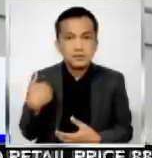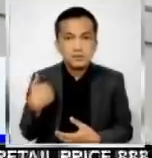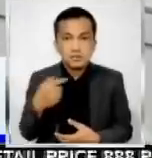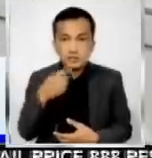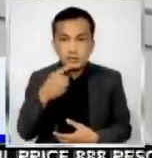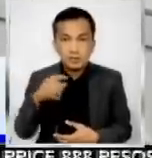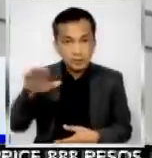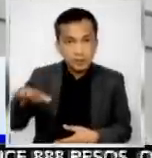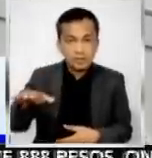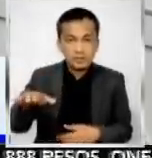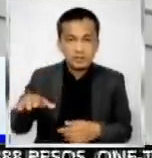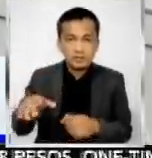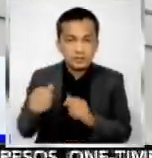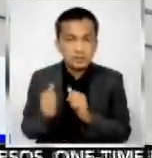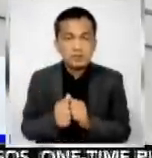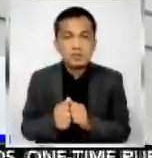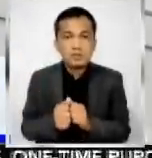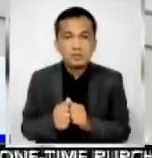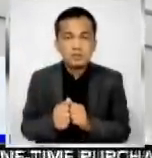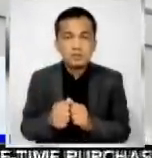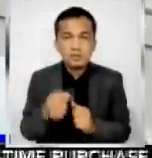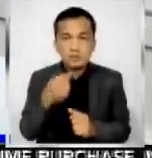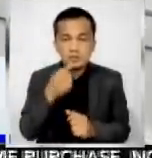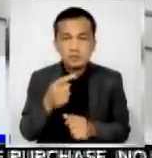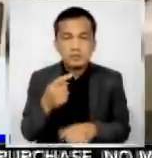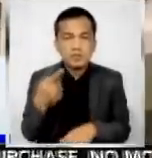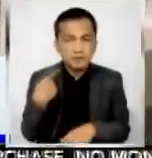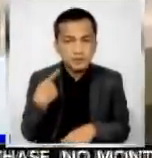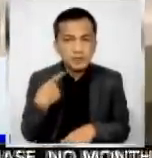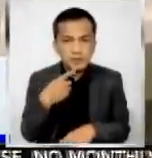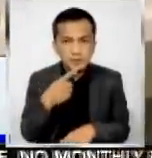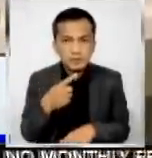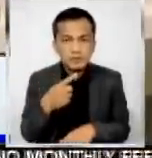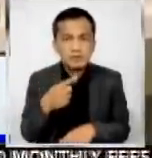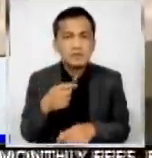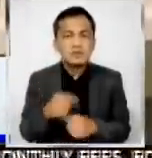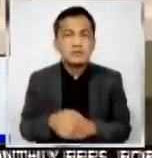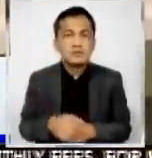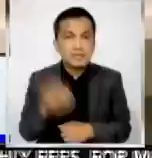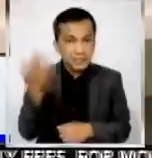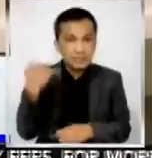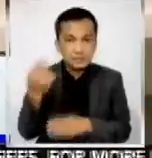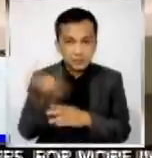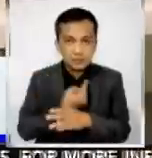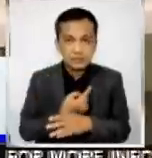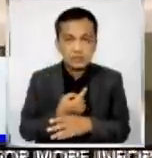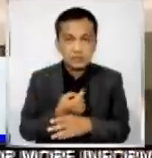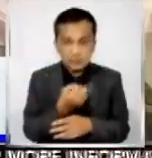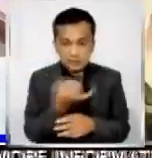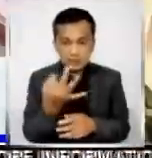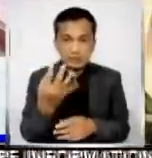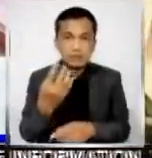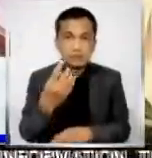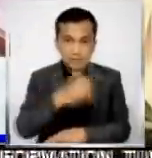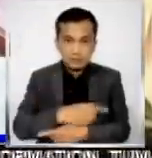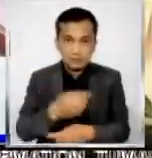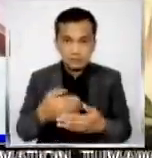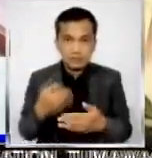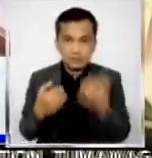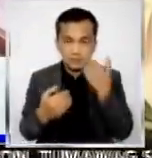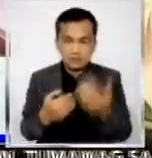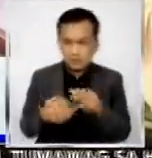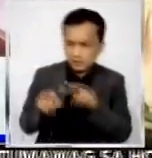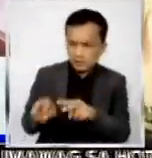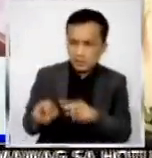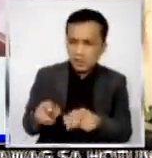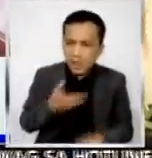niya, nung ano pa raw, nakaraang linggo. Ilang araw bago mamatay, napansin na lamang daw nilang suka ng suka,